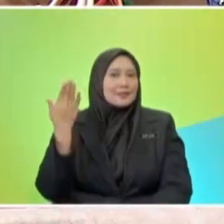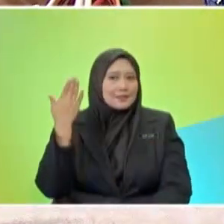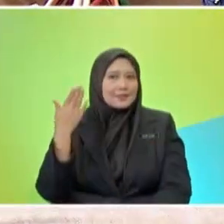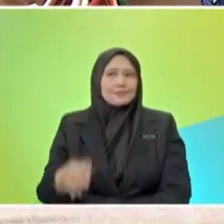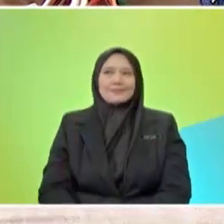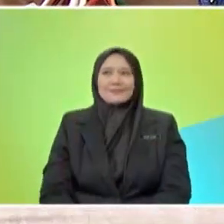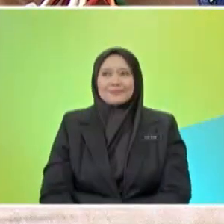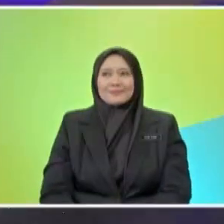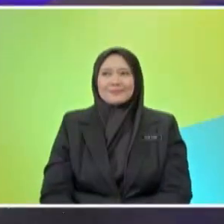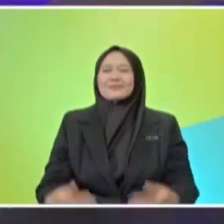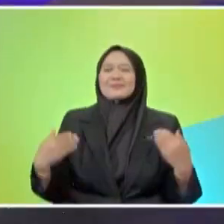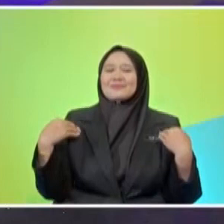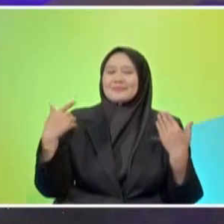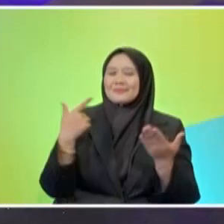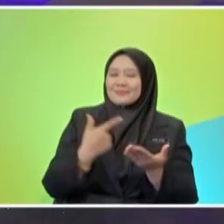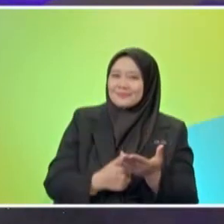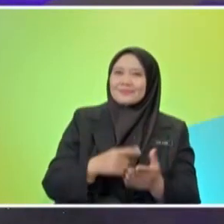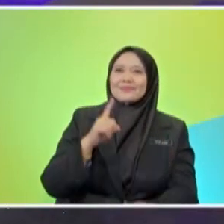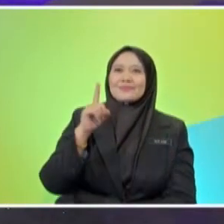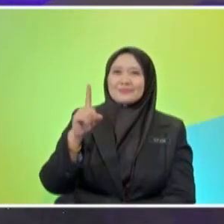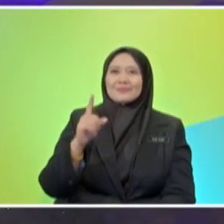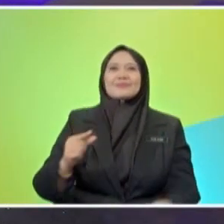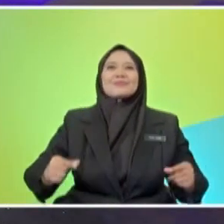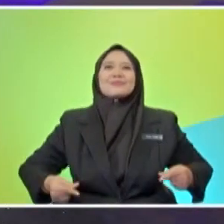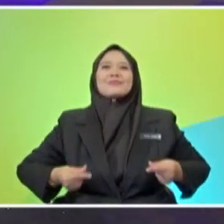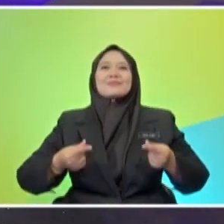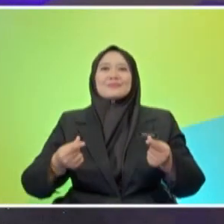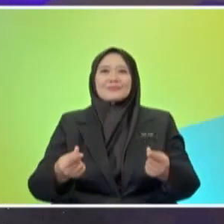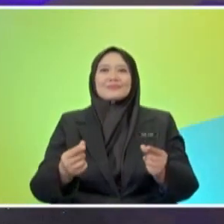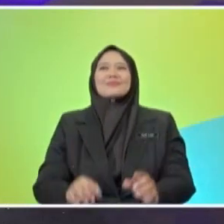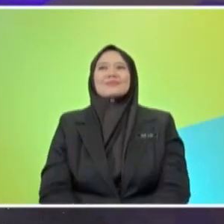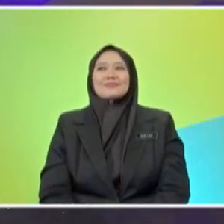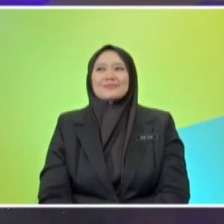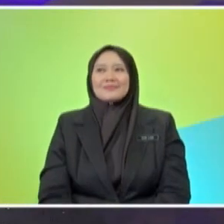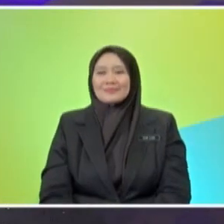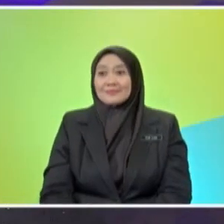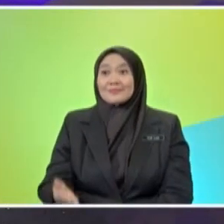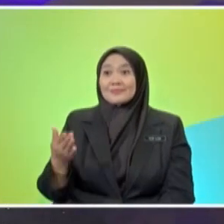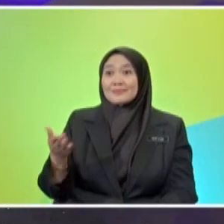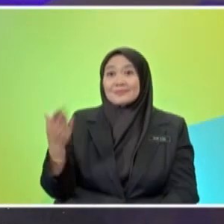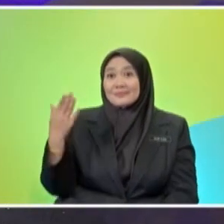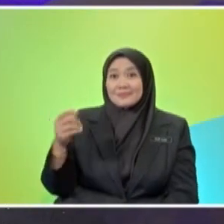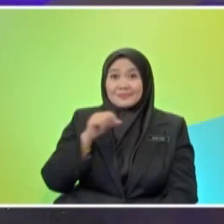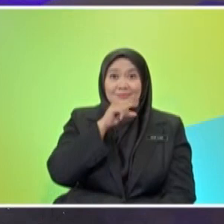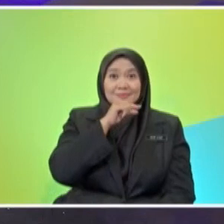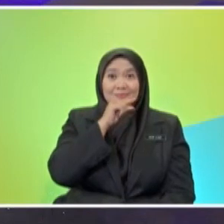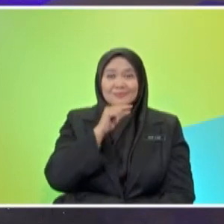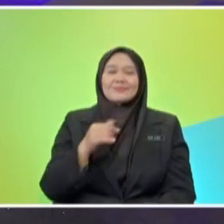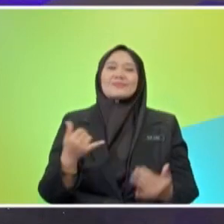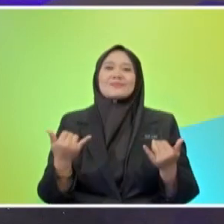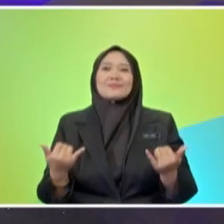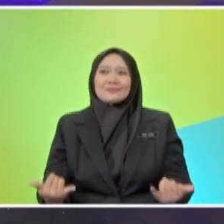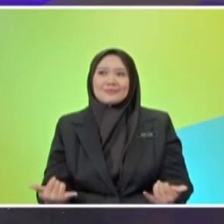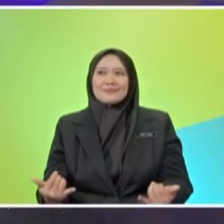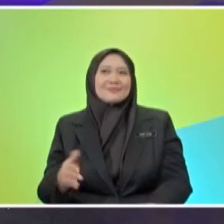cikgu bagi satu lagi hadiah Satu kepada lagi Ifan. ganjaran untuk Ifan. Okey, kalau tadi ini burung hantu, dapat sekarang ni? ikan. Ni ikan ke? Cikgu tak